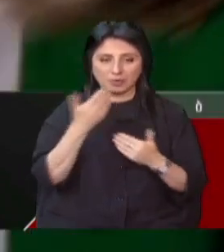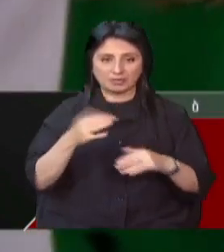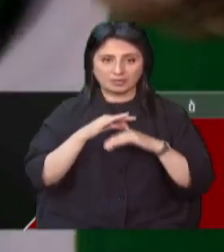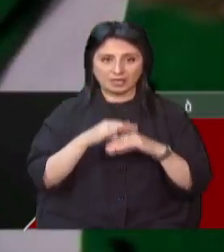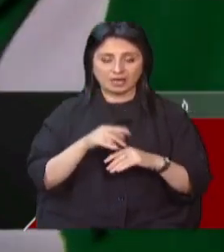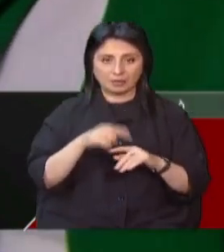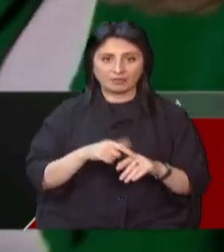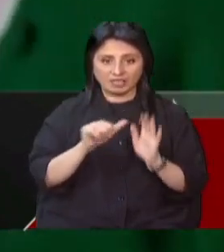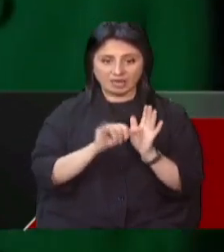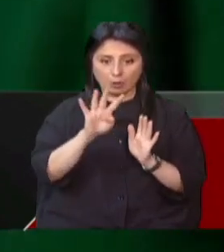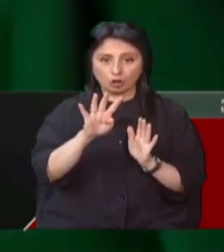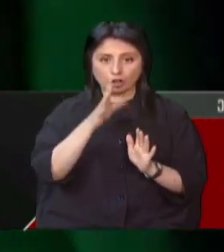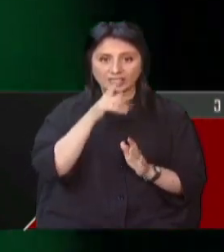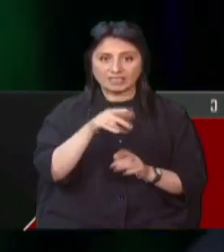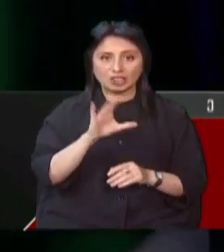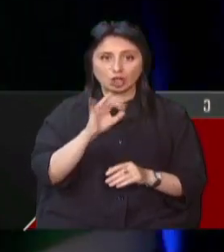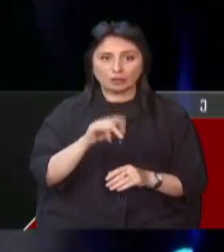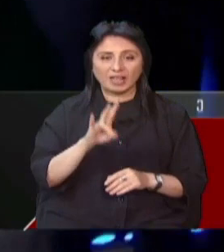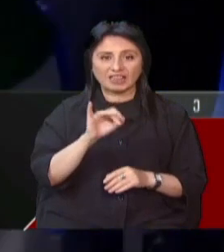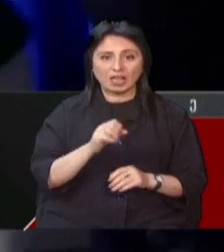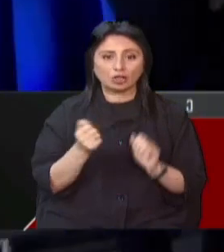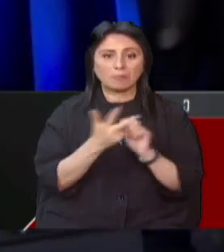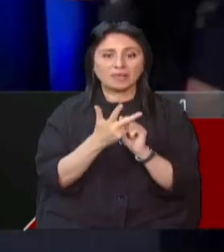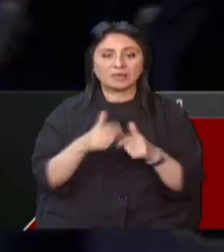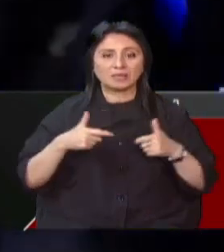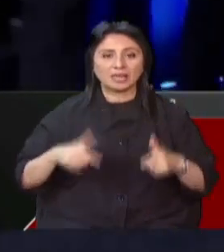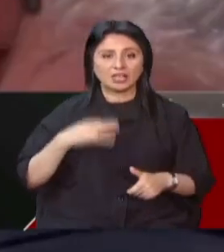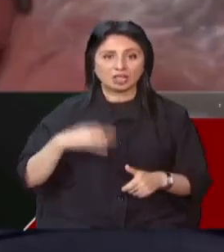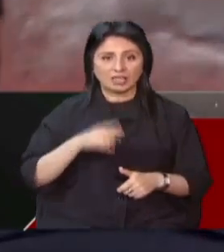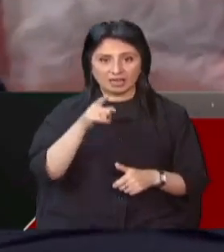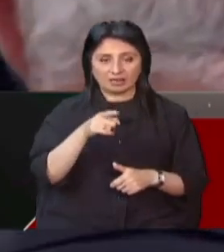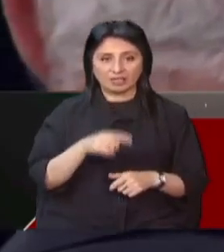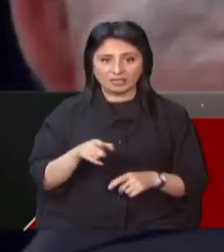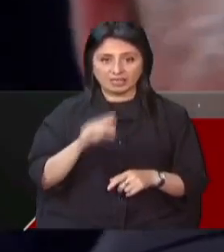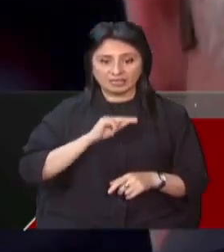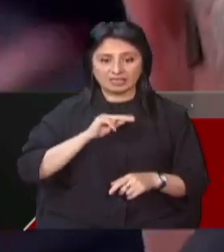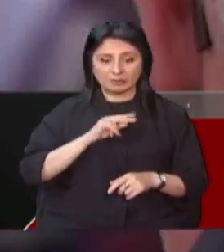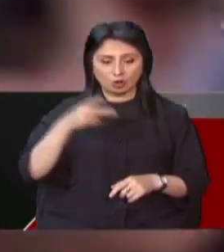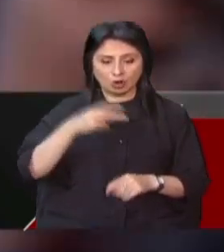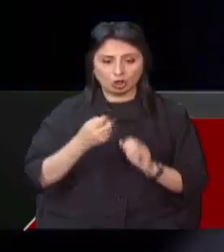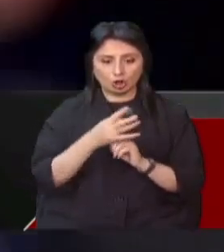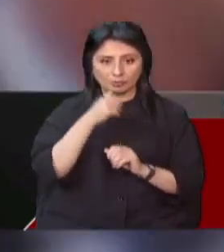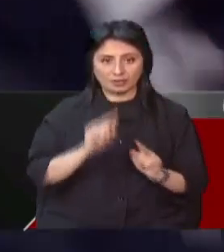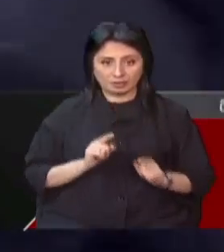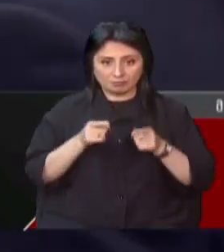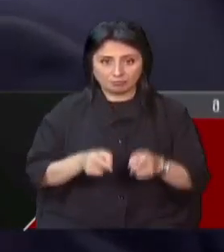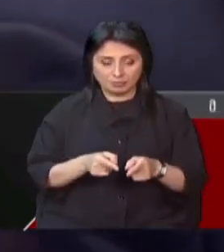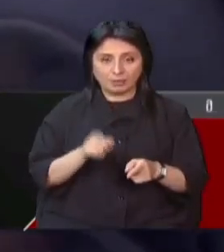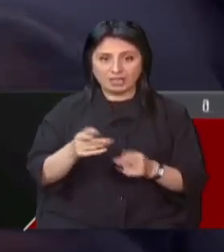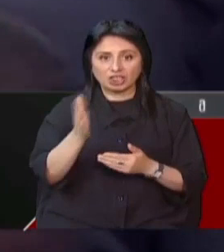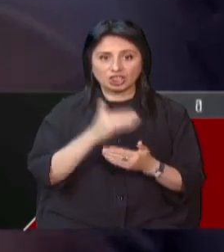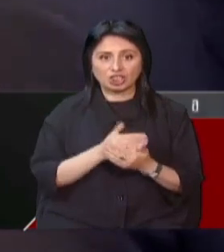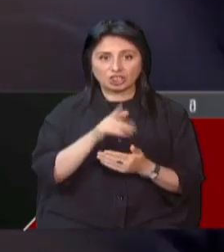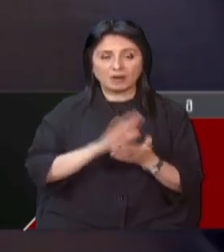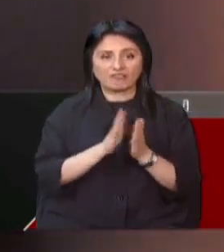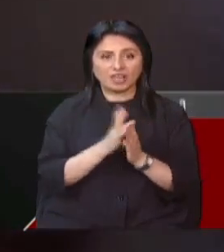ატარებს. 64 წლის სტოლტენბერგი ნატოს რიგით მე-13 გენერალური მდივანია. ის ამ თანამდებობაზე 2014 წელს დაინიშნა. მას შემდეგ მისი